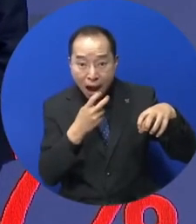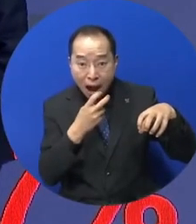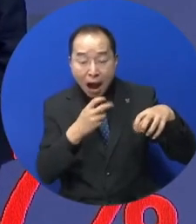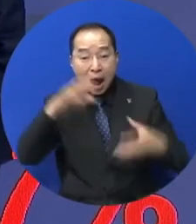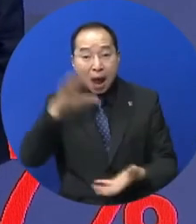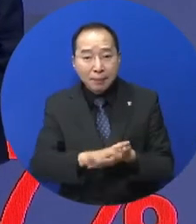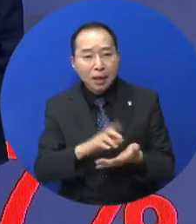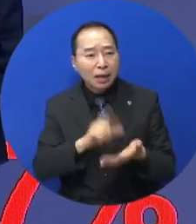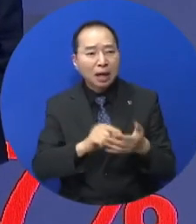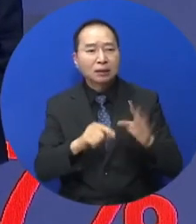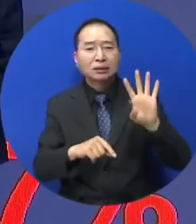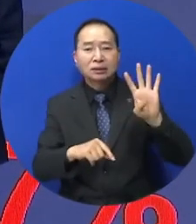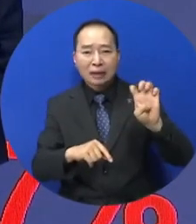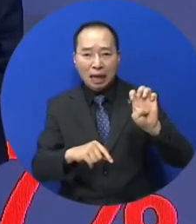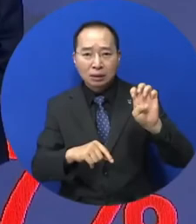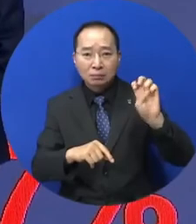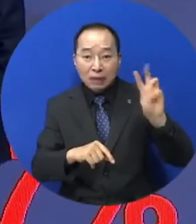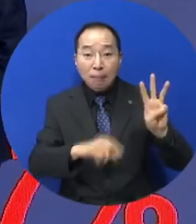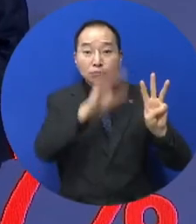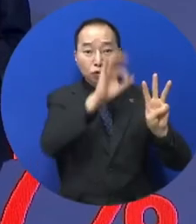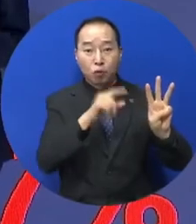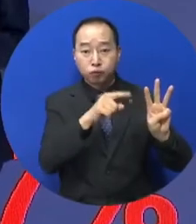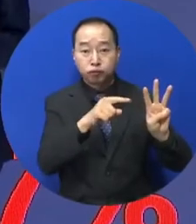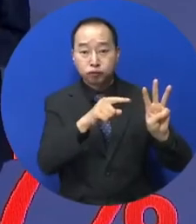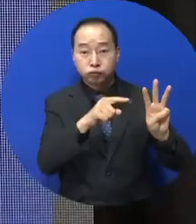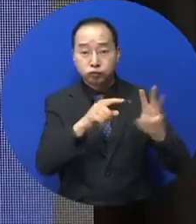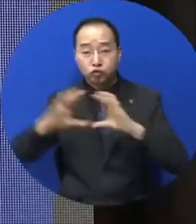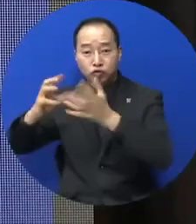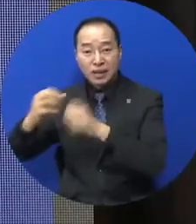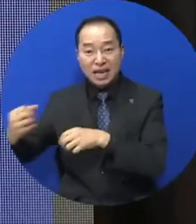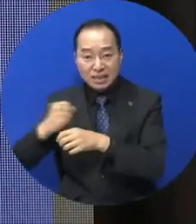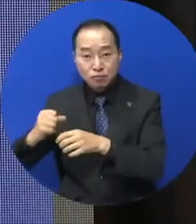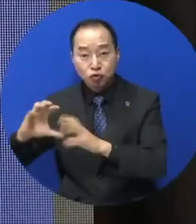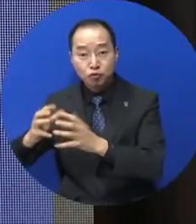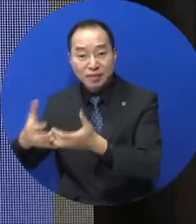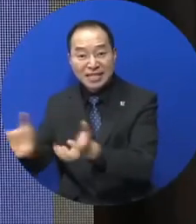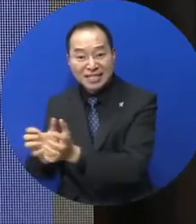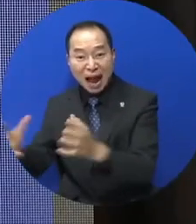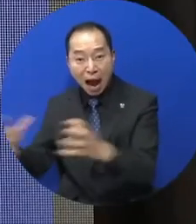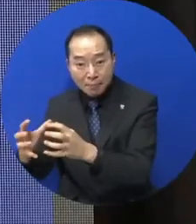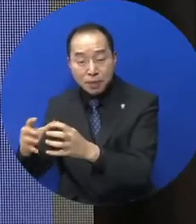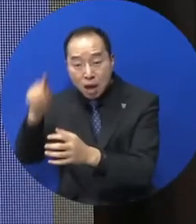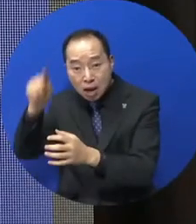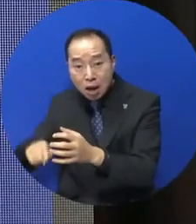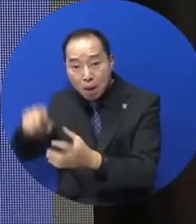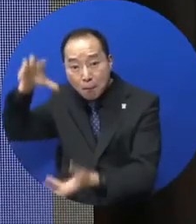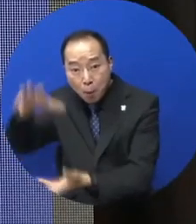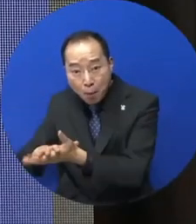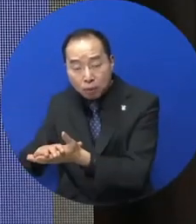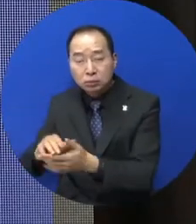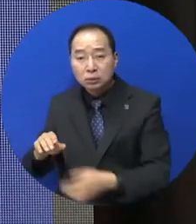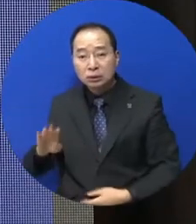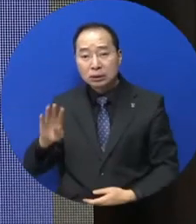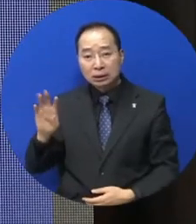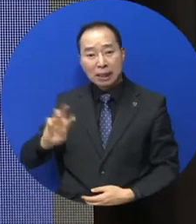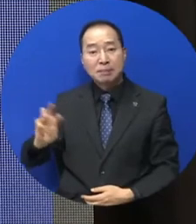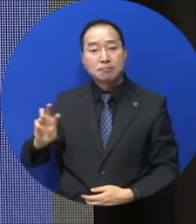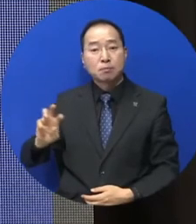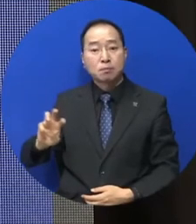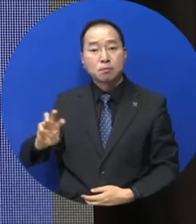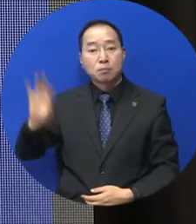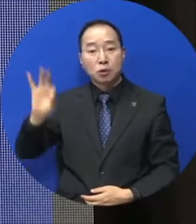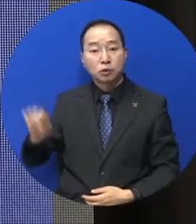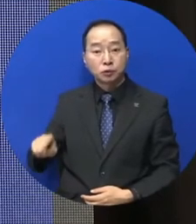합계가 약 43% 나왔습니다. 국민의힘과 국민의당을 합친 그 여론조사 결과는 합계가 30%